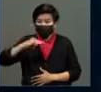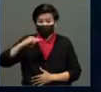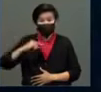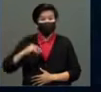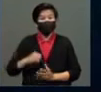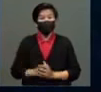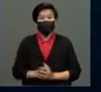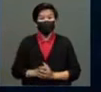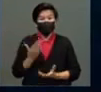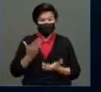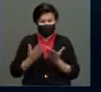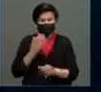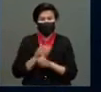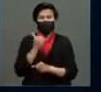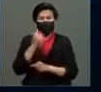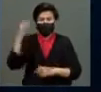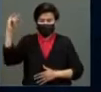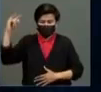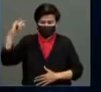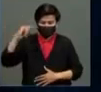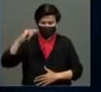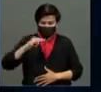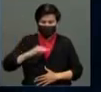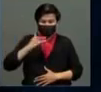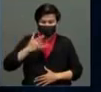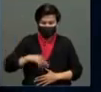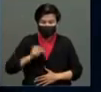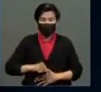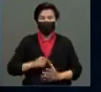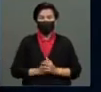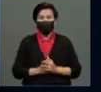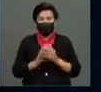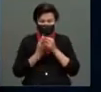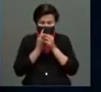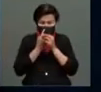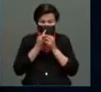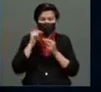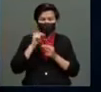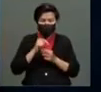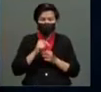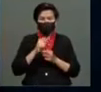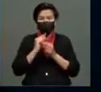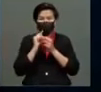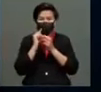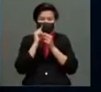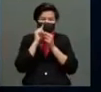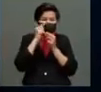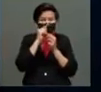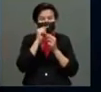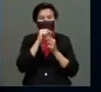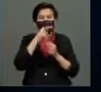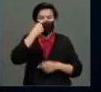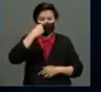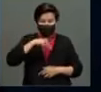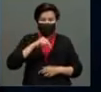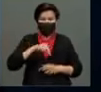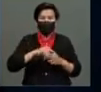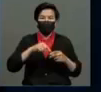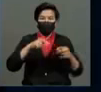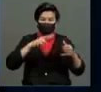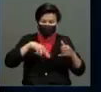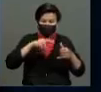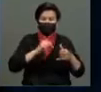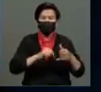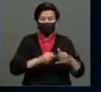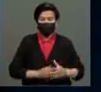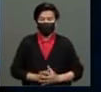ทธิ์ของการที่เขาจะได้รับการตรวจก็คือเรามาเปิดอยู่ที่ประเทศไทยนะครับเพราะฉะนั้นไม่จำเป็นว่าจะต้องมีการตรวจสวอปก่